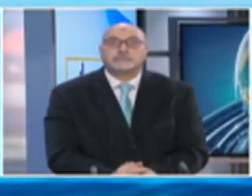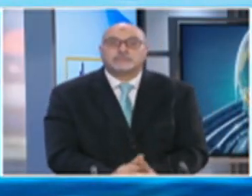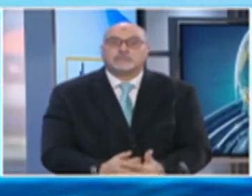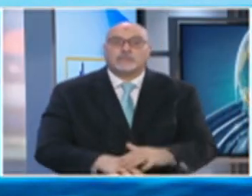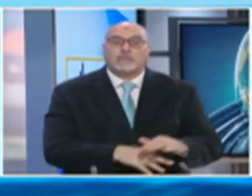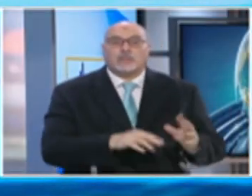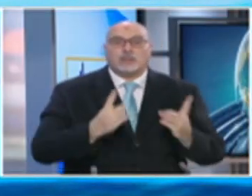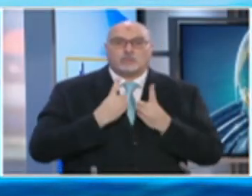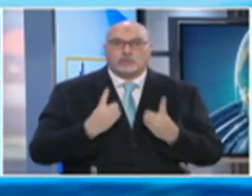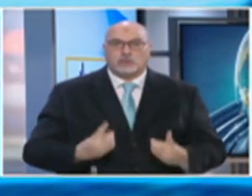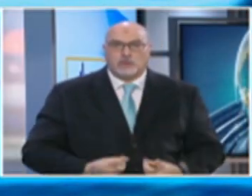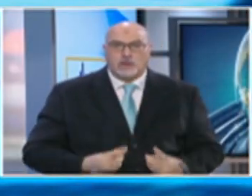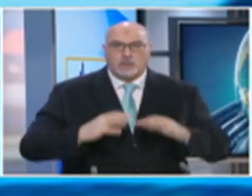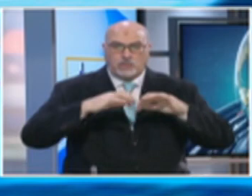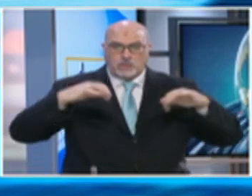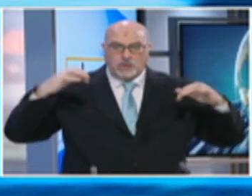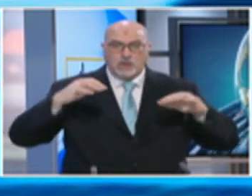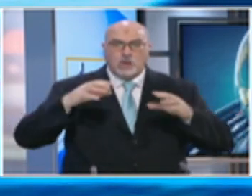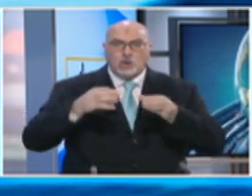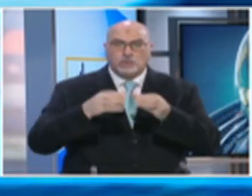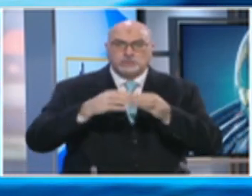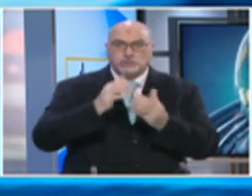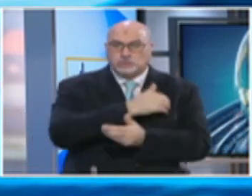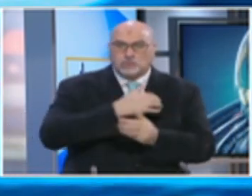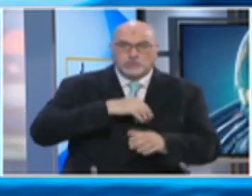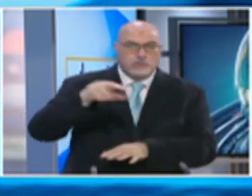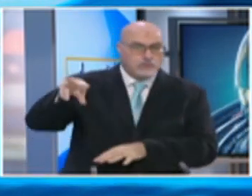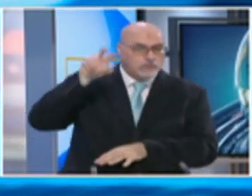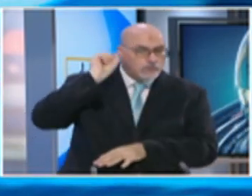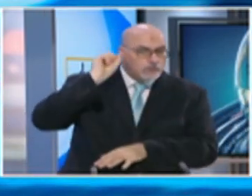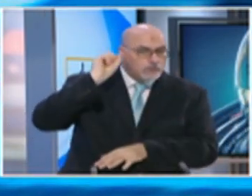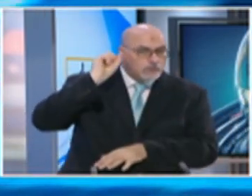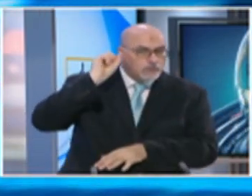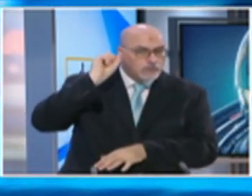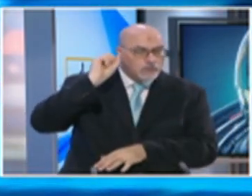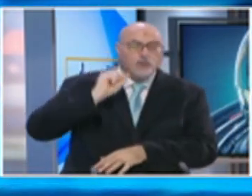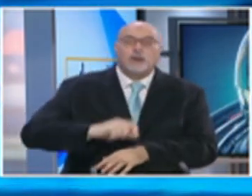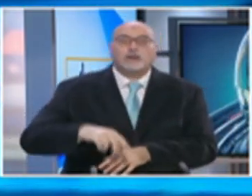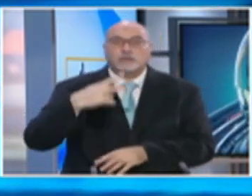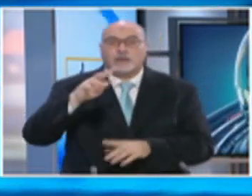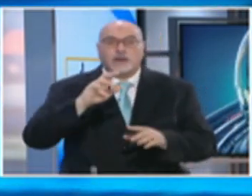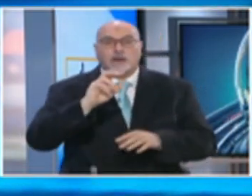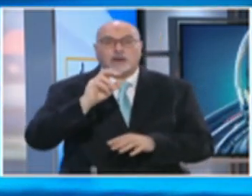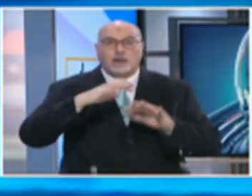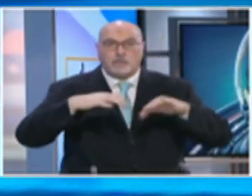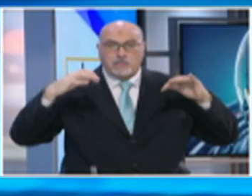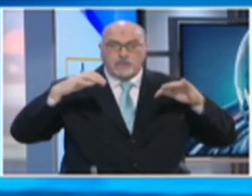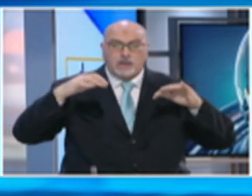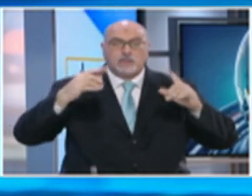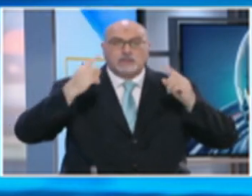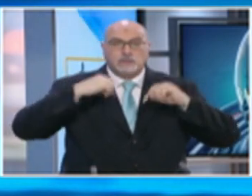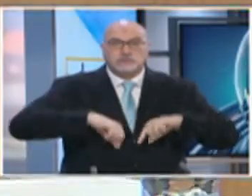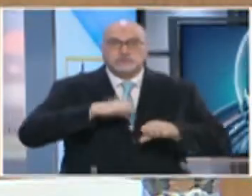برلمانيا الآن استمعت أمس لجنة الصحة والشؤون الاجتماعية والعمل والتكوين المهني إلى وزير